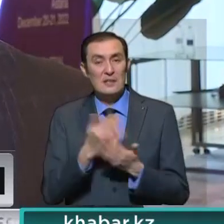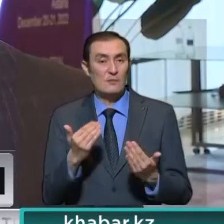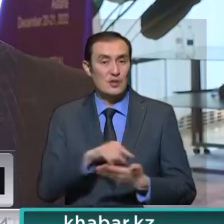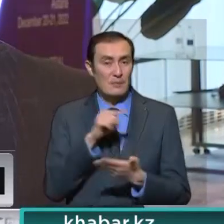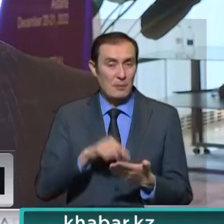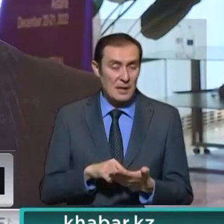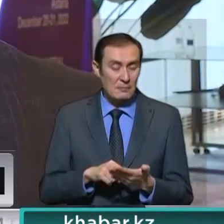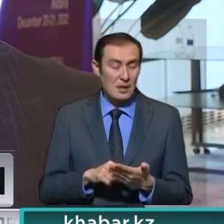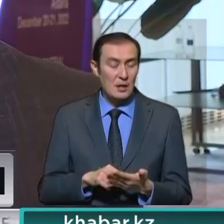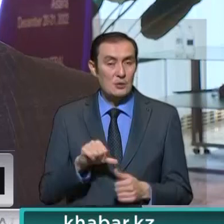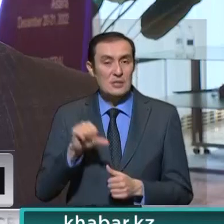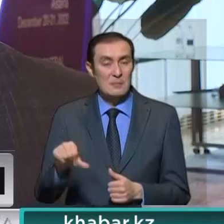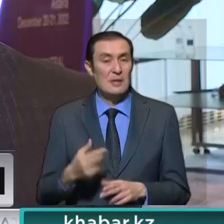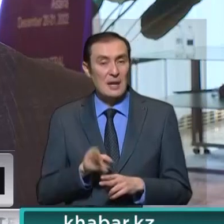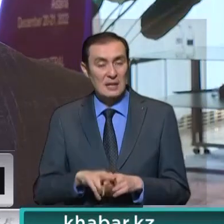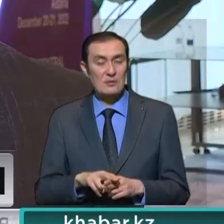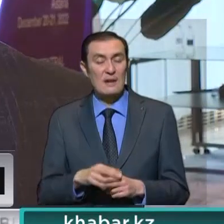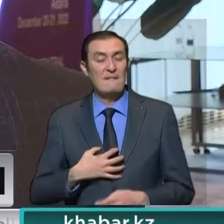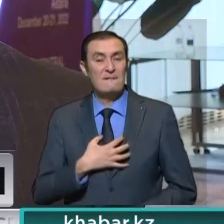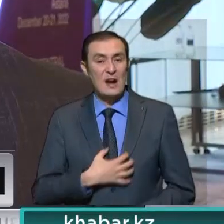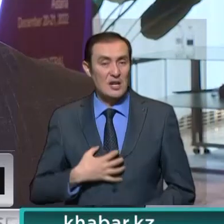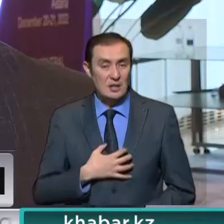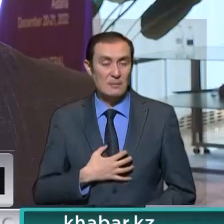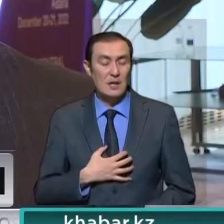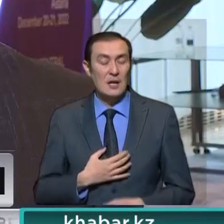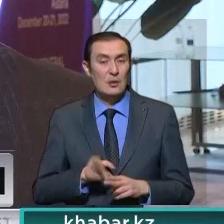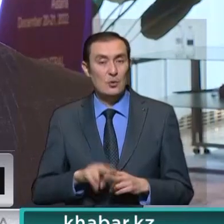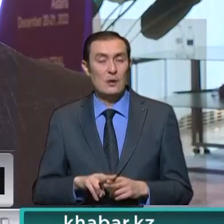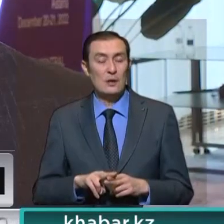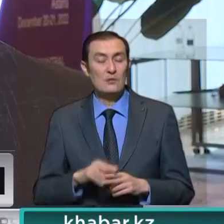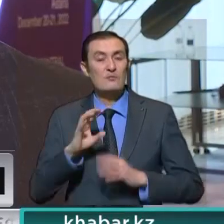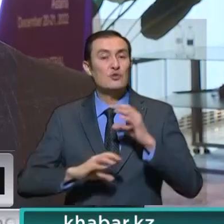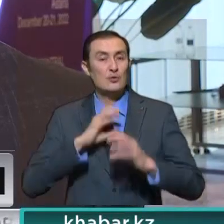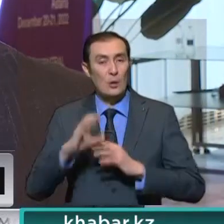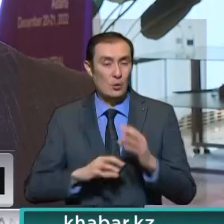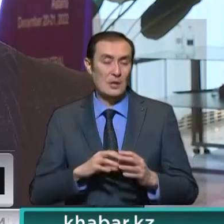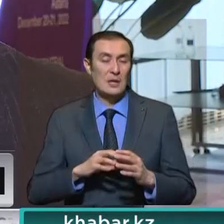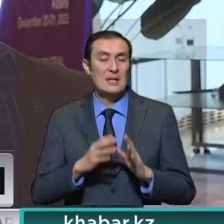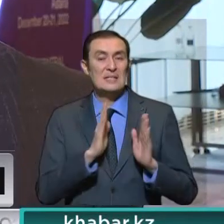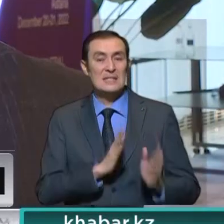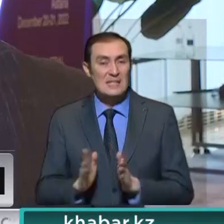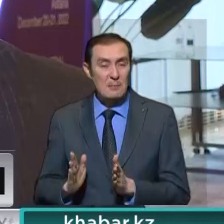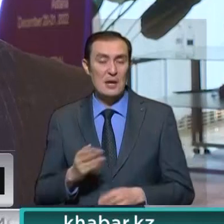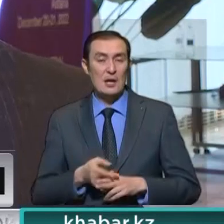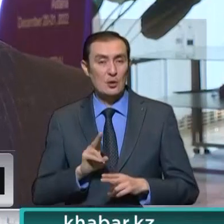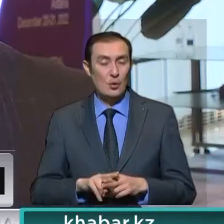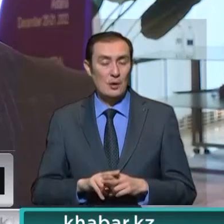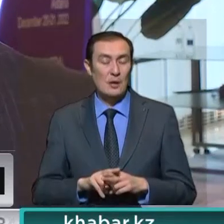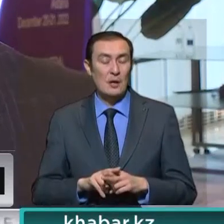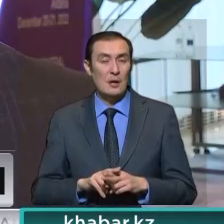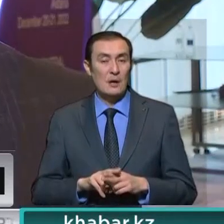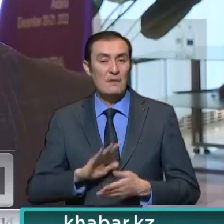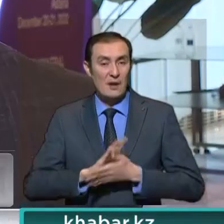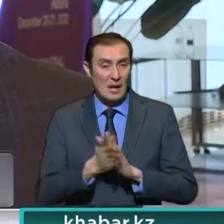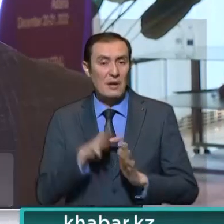потому что именно они системе узловыми компонентами элементами международных международной систем которые в рамках